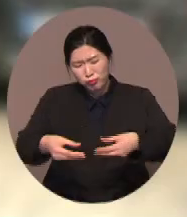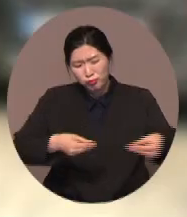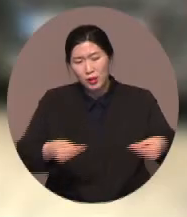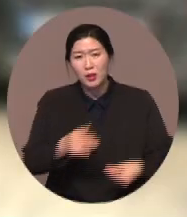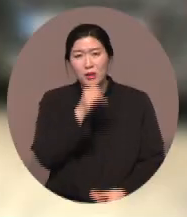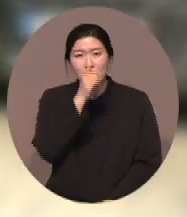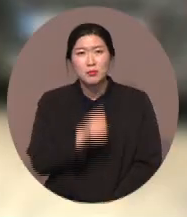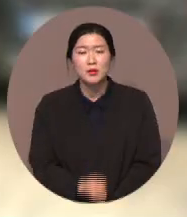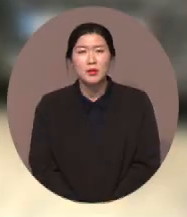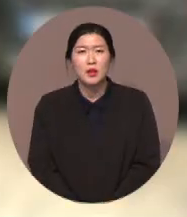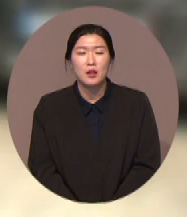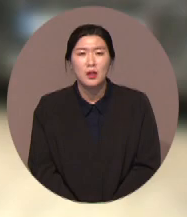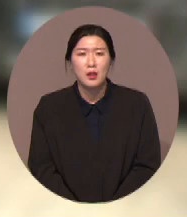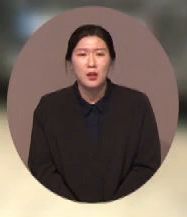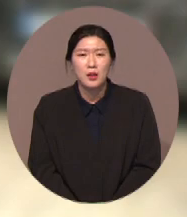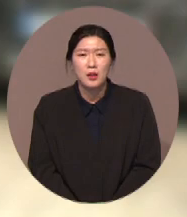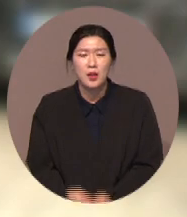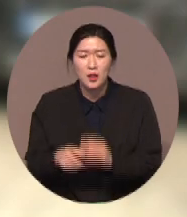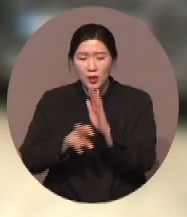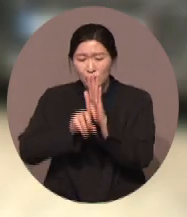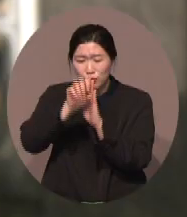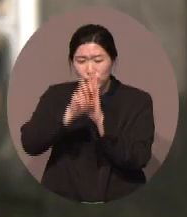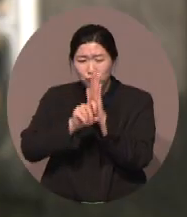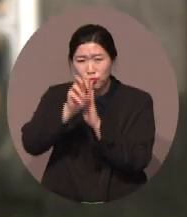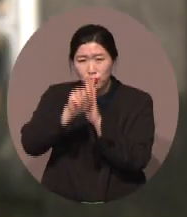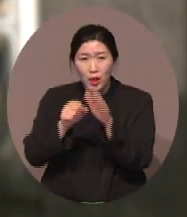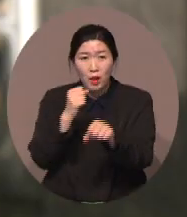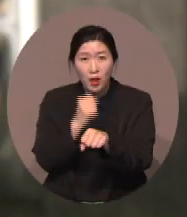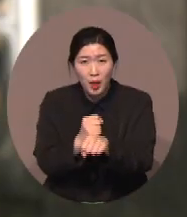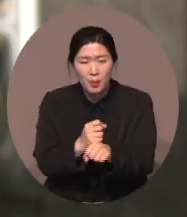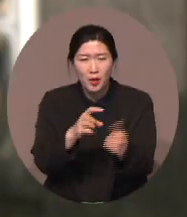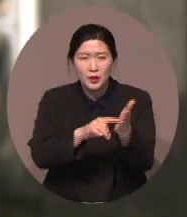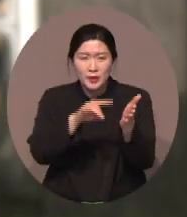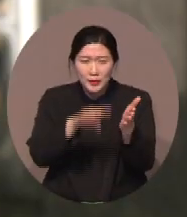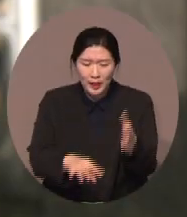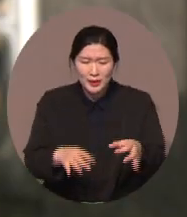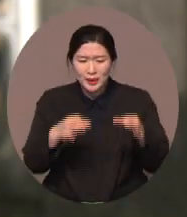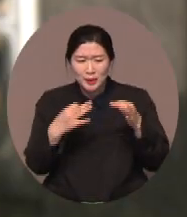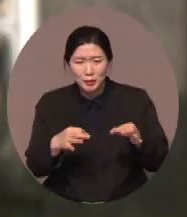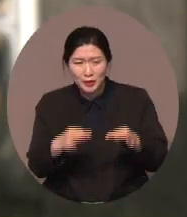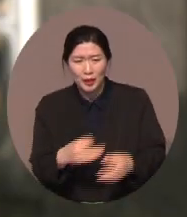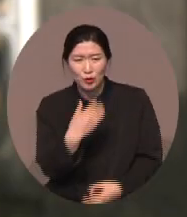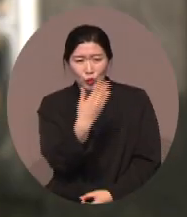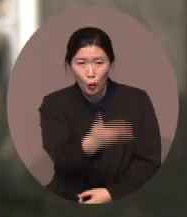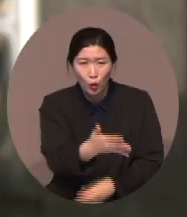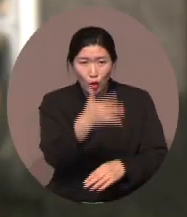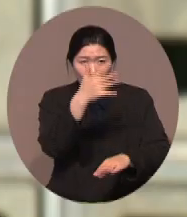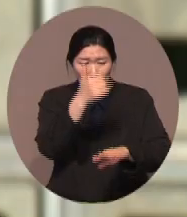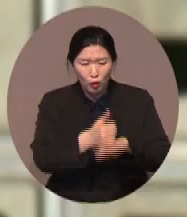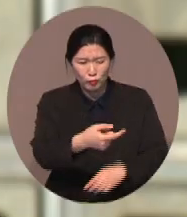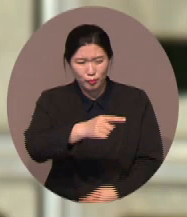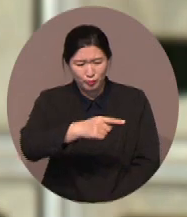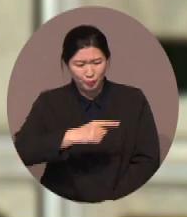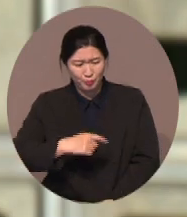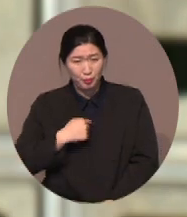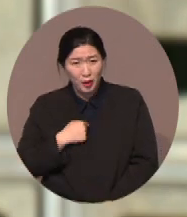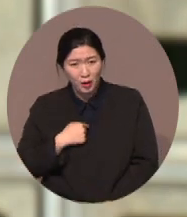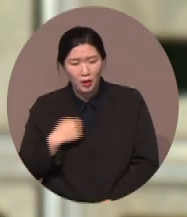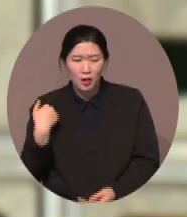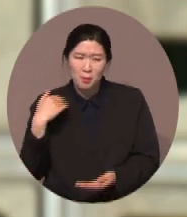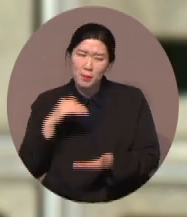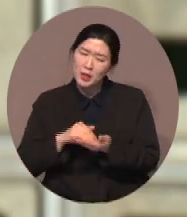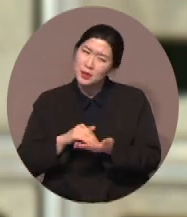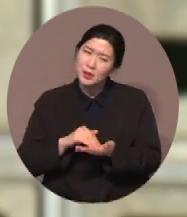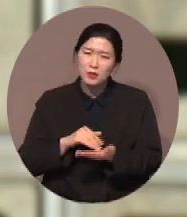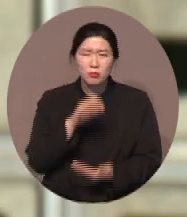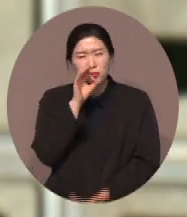있습니다 경매에 넘어갈 경우 세금과 은행 대출 등 선순위를 제하면 전세 보증금을 거의 받지